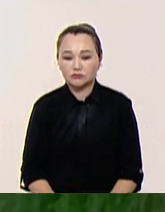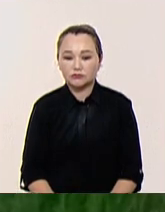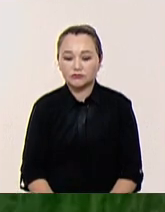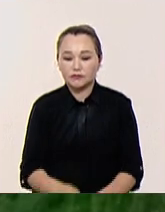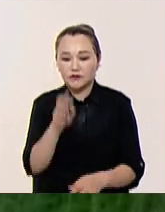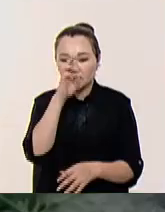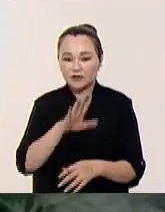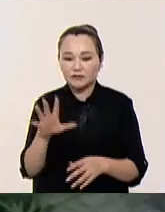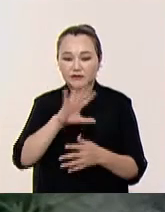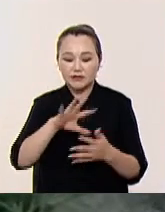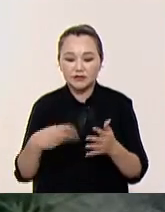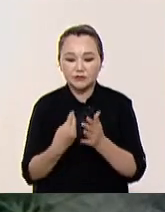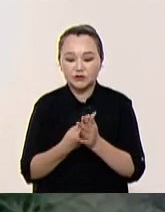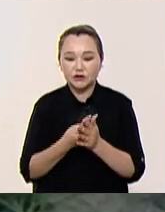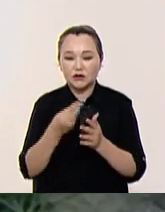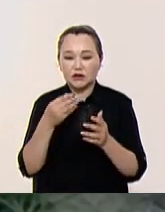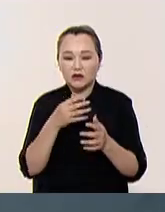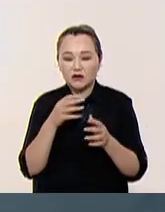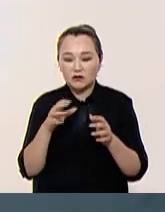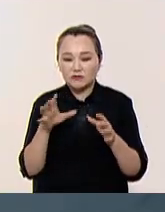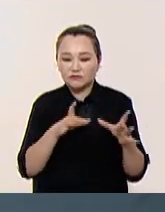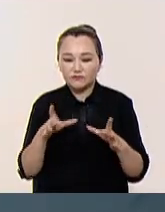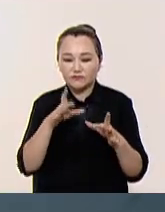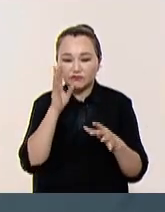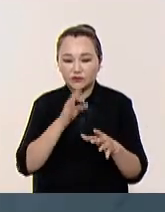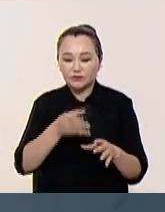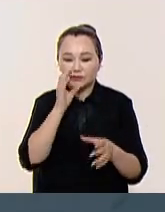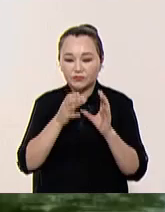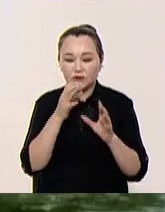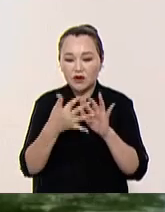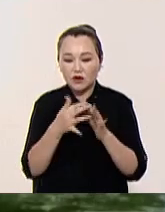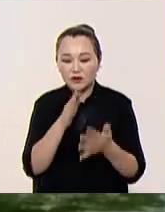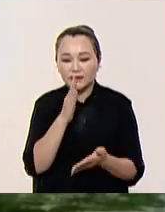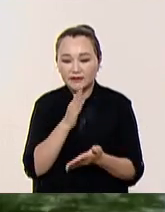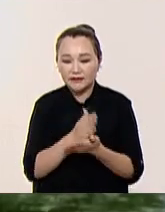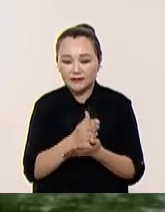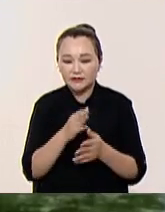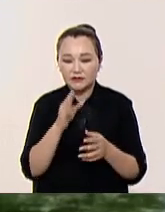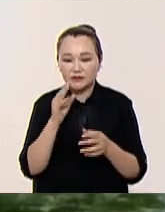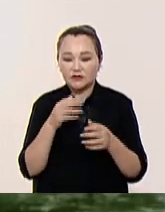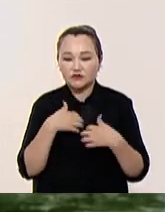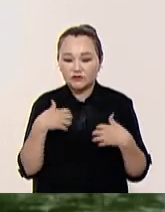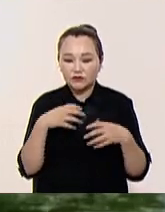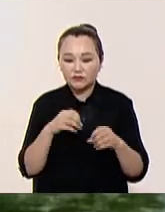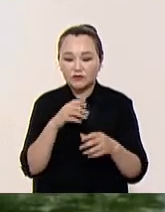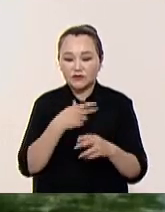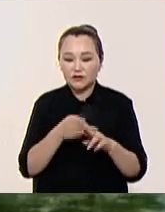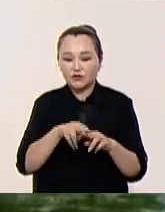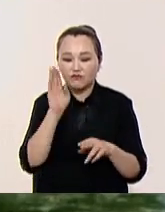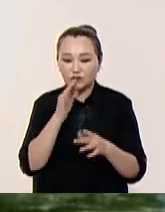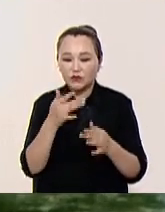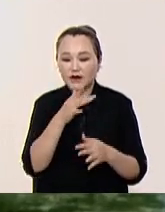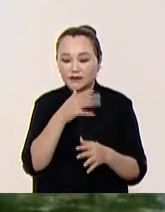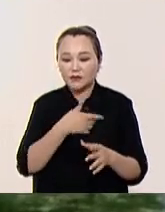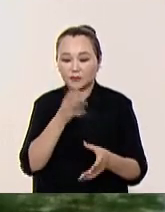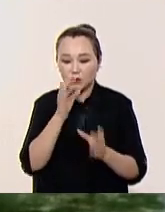жоқ. Елімізде әлі күнге дейін мал суғаратын көлден су ішетін ауыл бар. Вот такую воду мы пьем уже сколько лет.